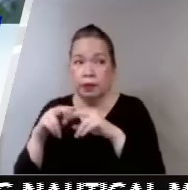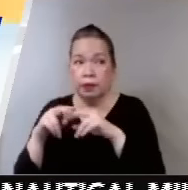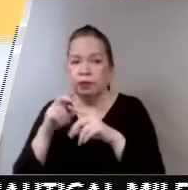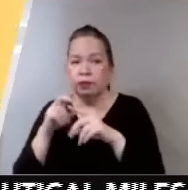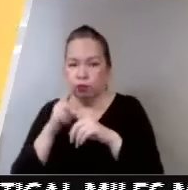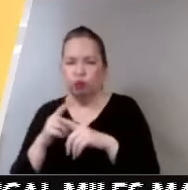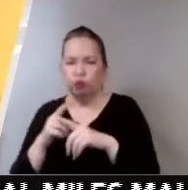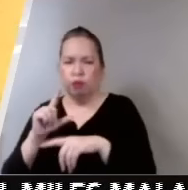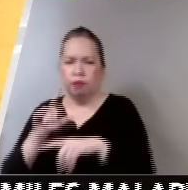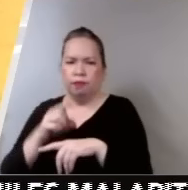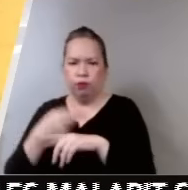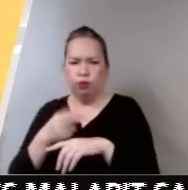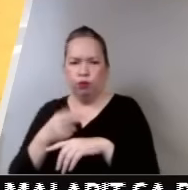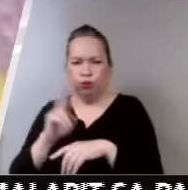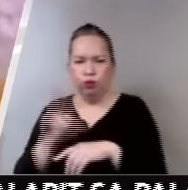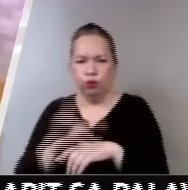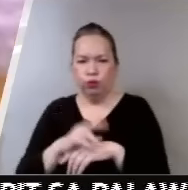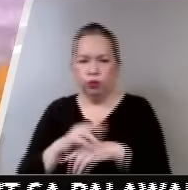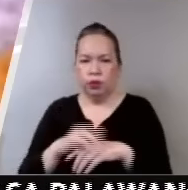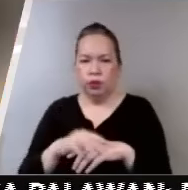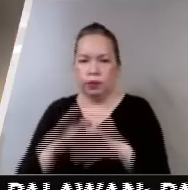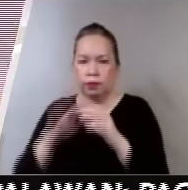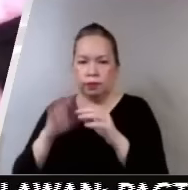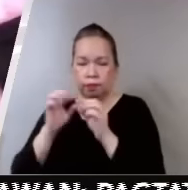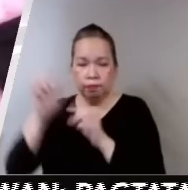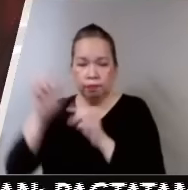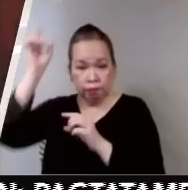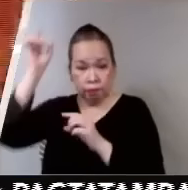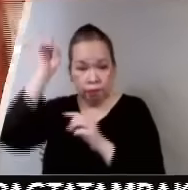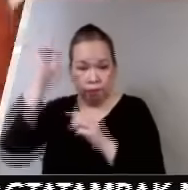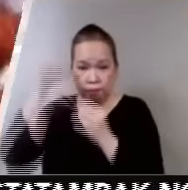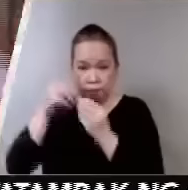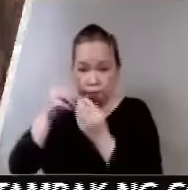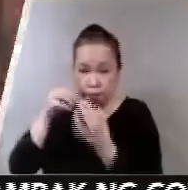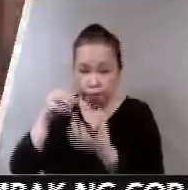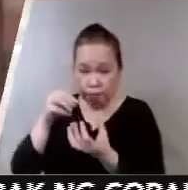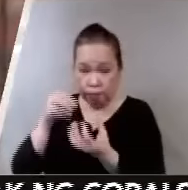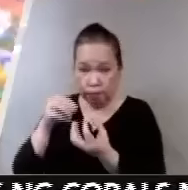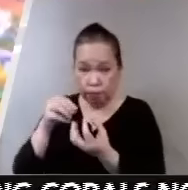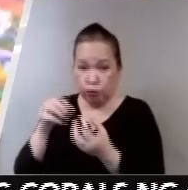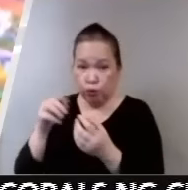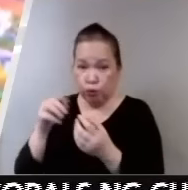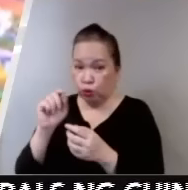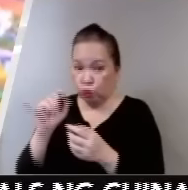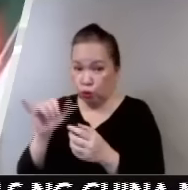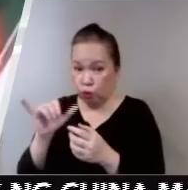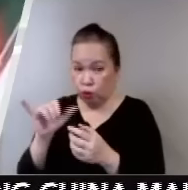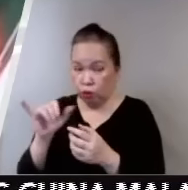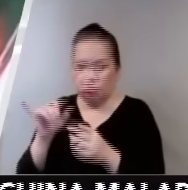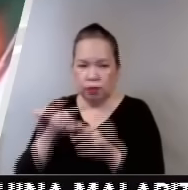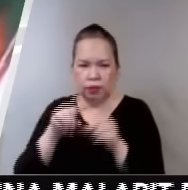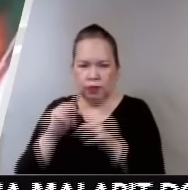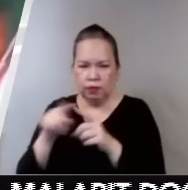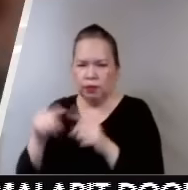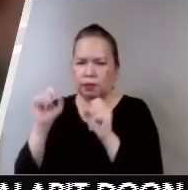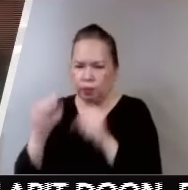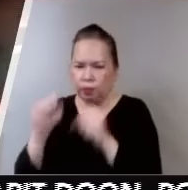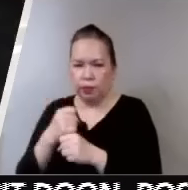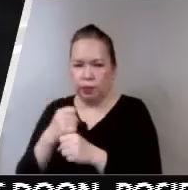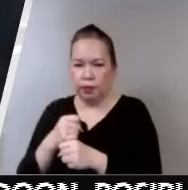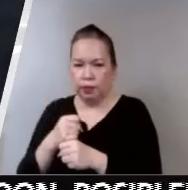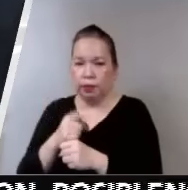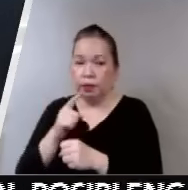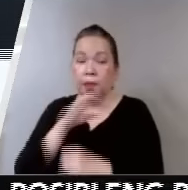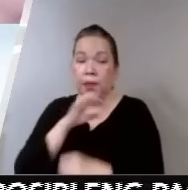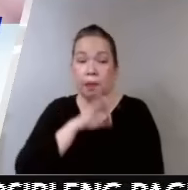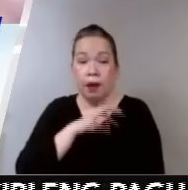ito. Mula sa hair accessories, keychains, stuffed toys at iba pa, kayang-kaya nilang gawin yan. At ang kita nila sa